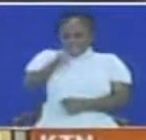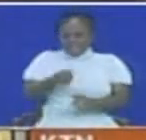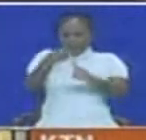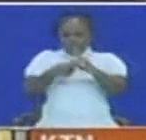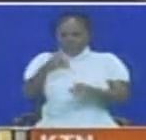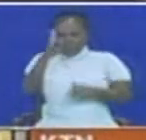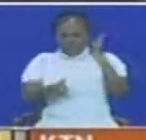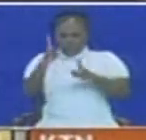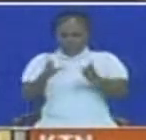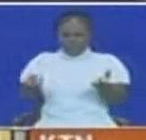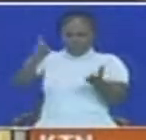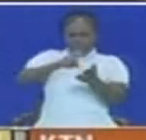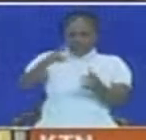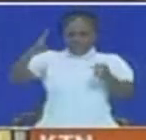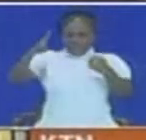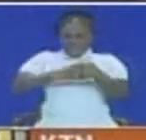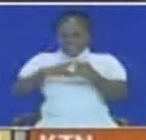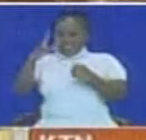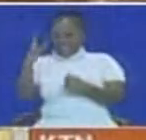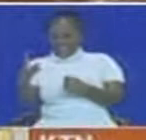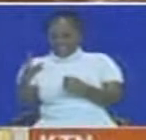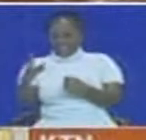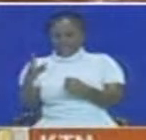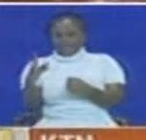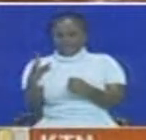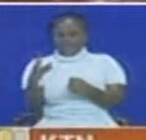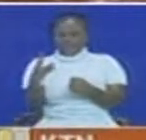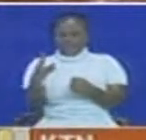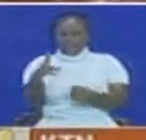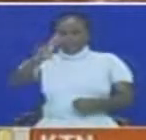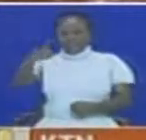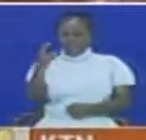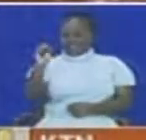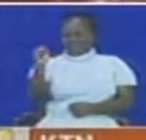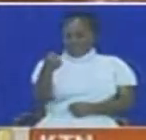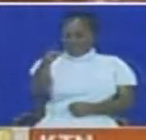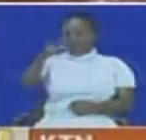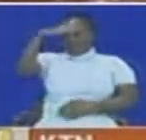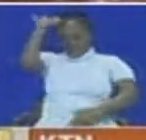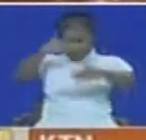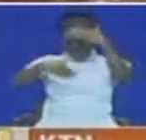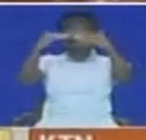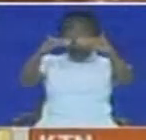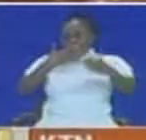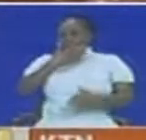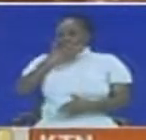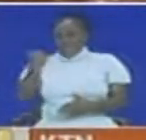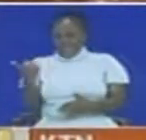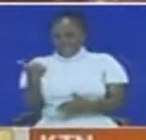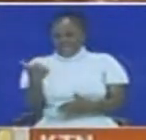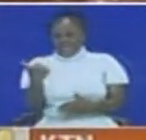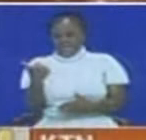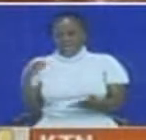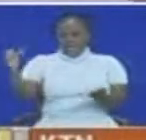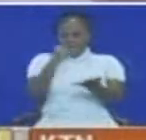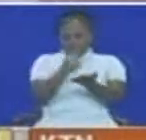44 hadi 94 mwaka 2010. These 25 have qualified and I need to be